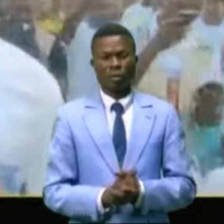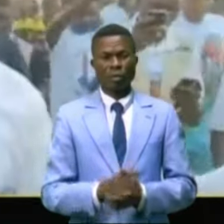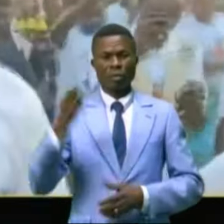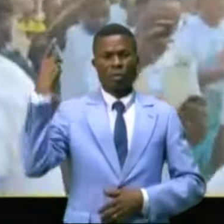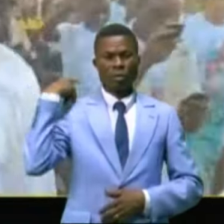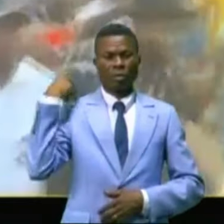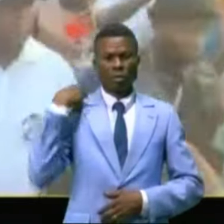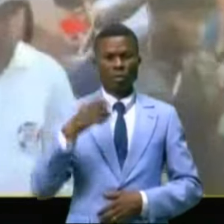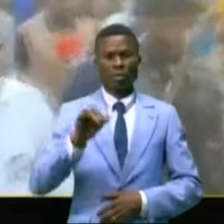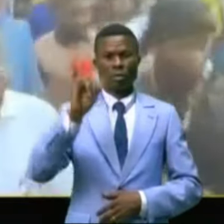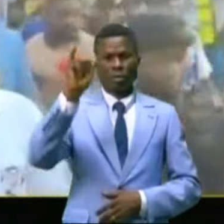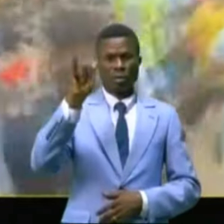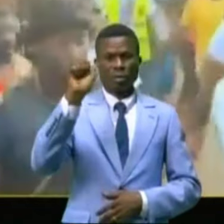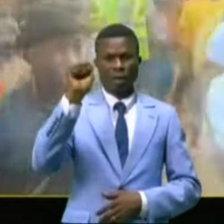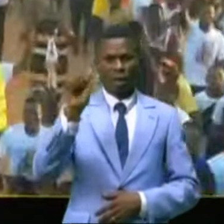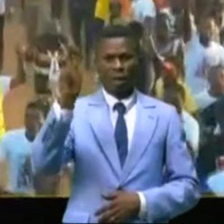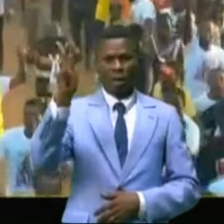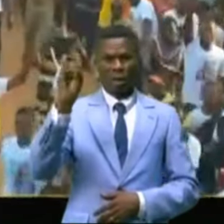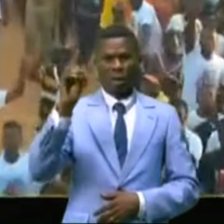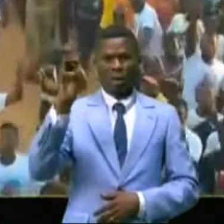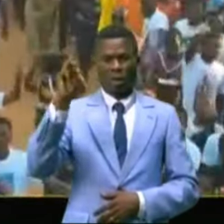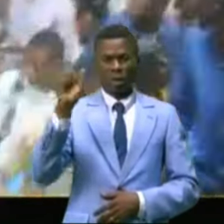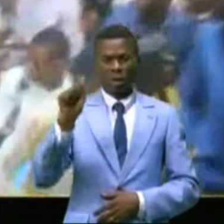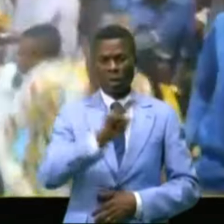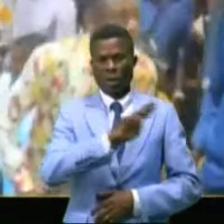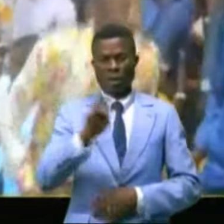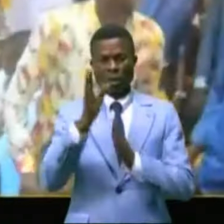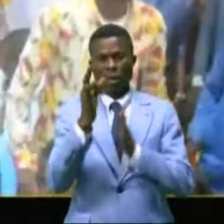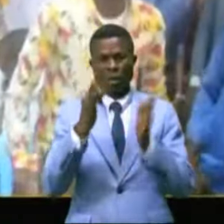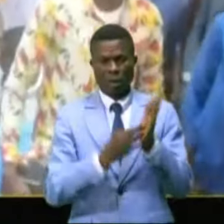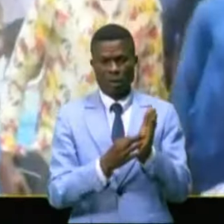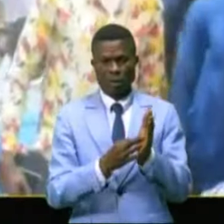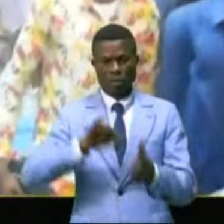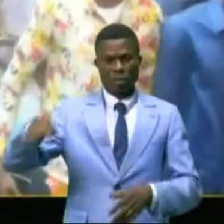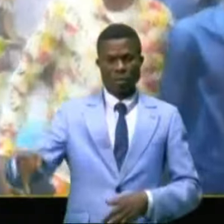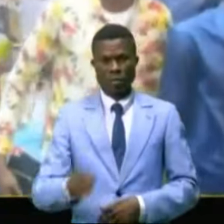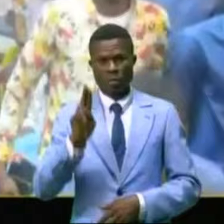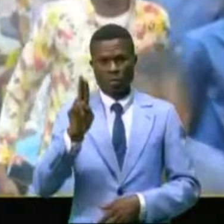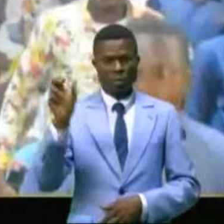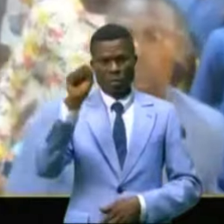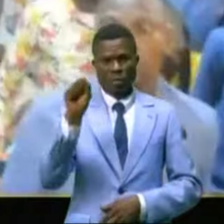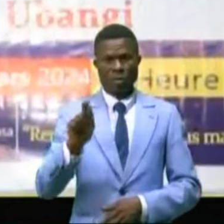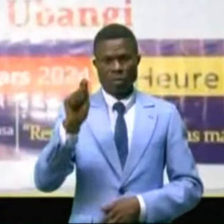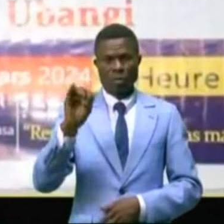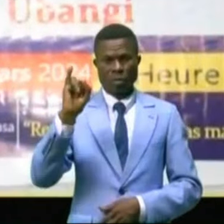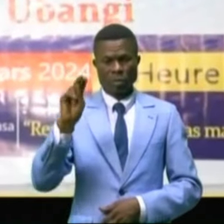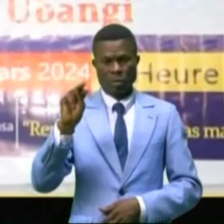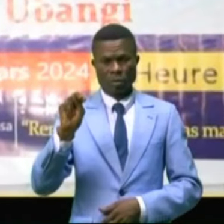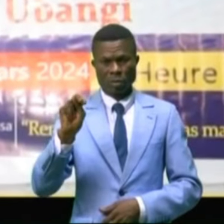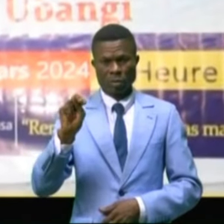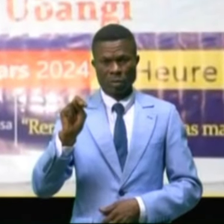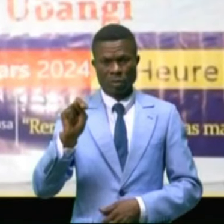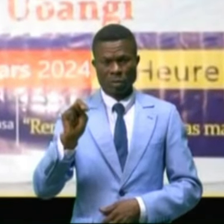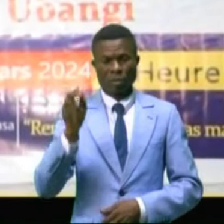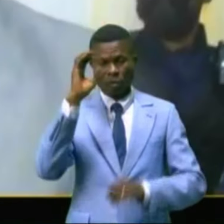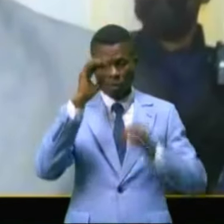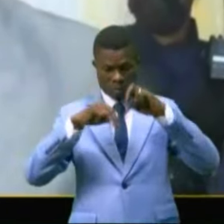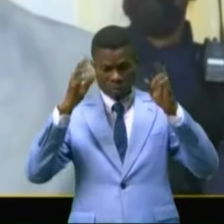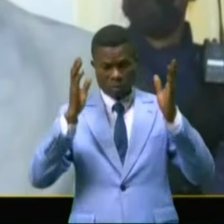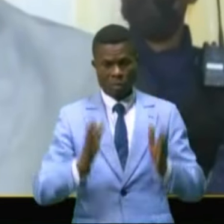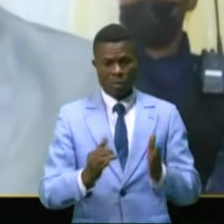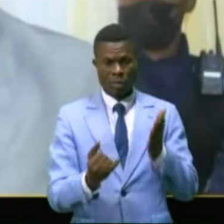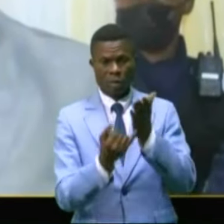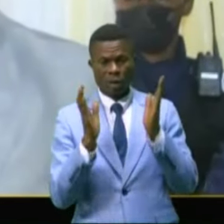territoire de Yakoma honord Ubangi en 2018 Justin ddé kodoro dans sa casquette de scientifiques